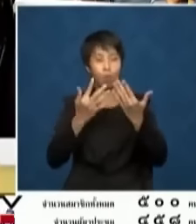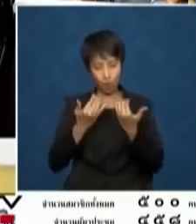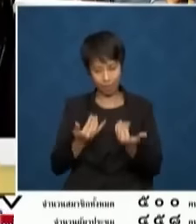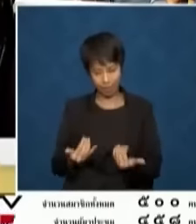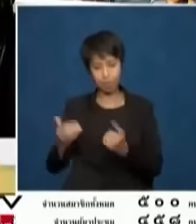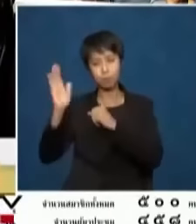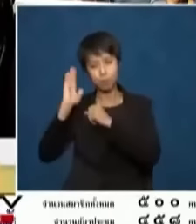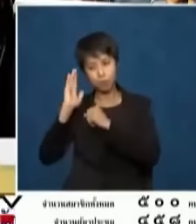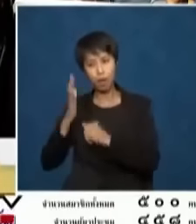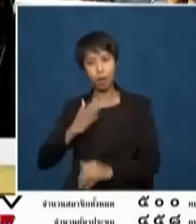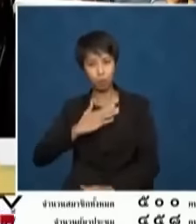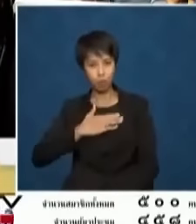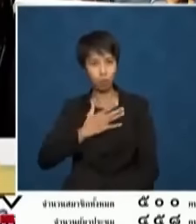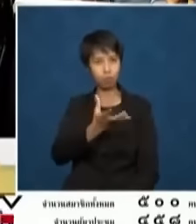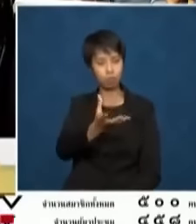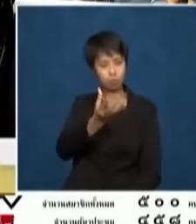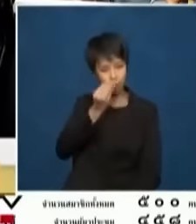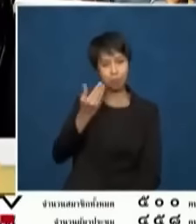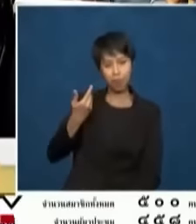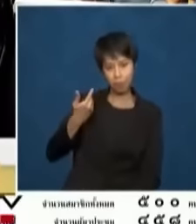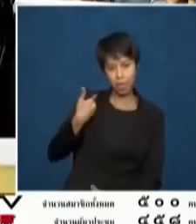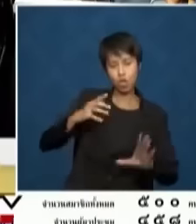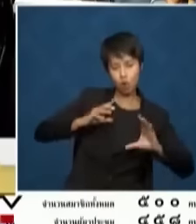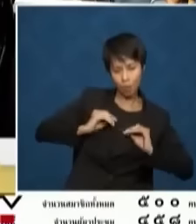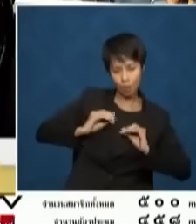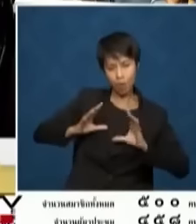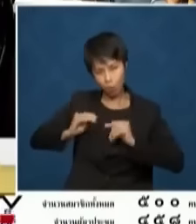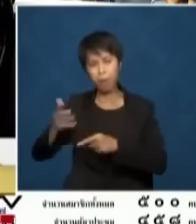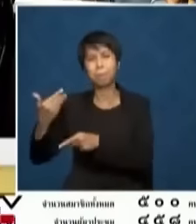ายเพราะทำบ่อนถูกกฎหมาย